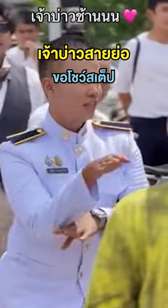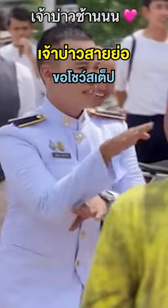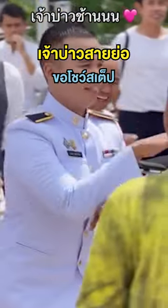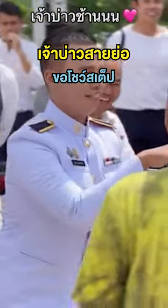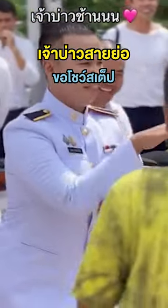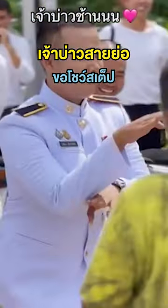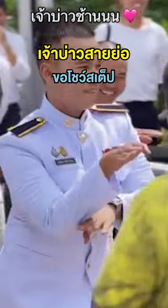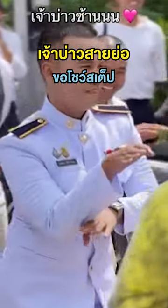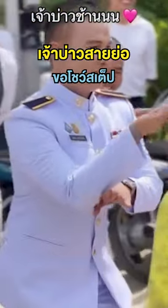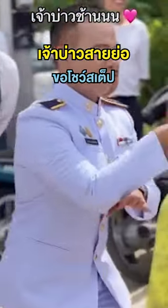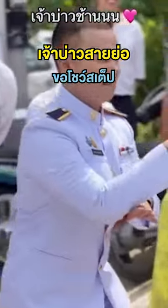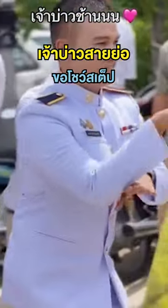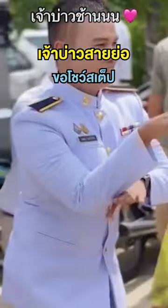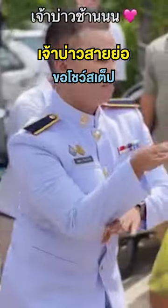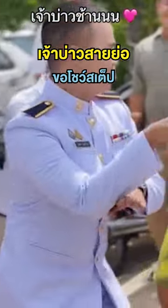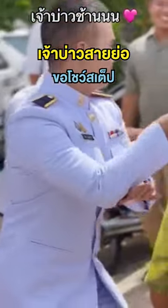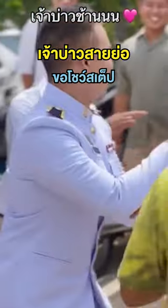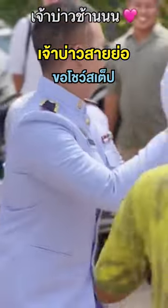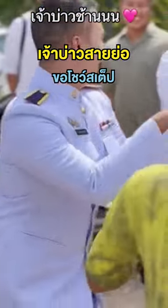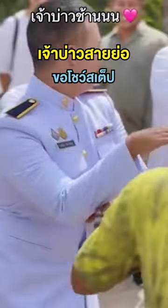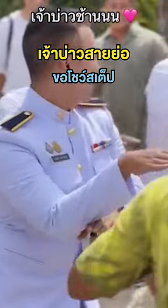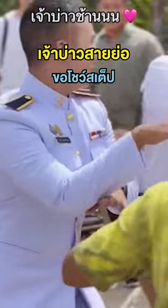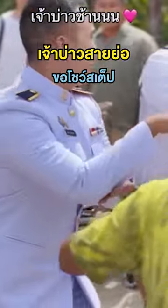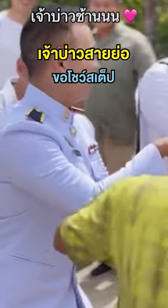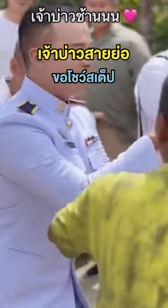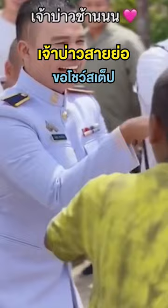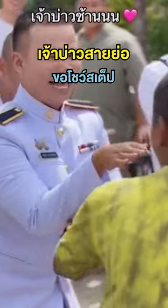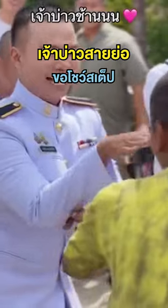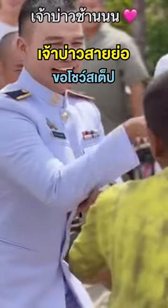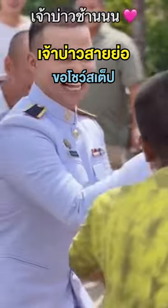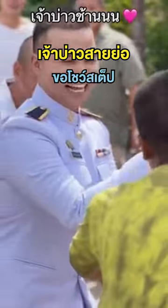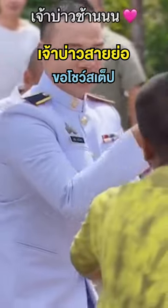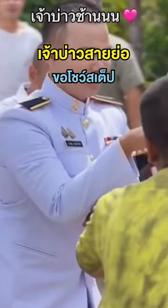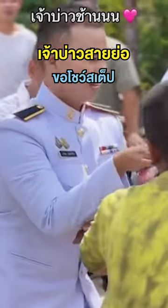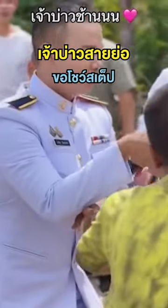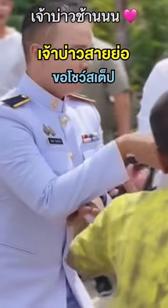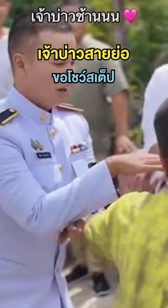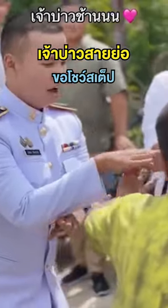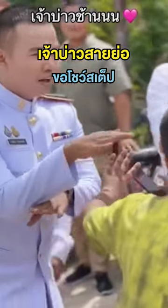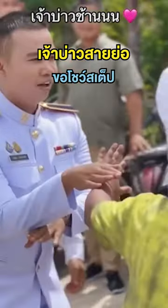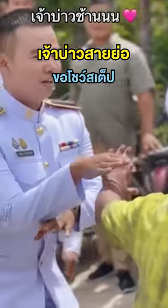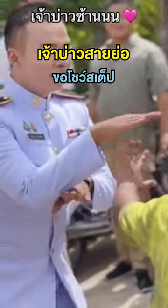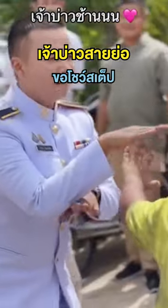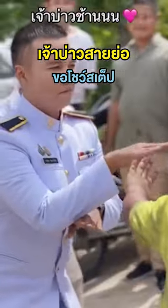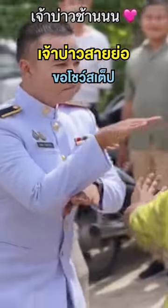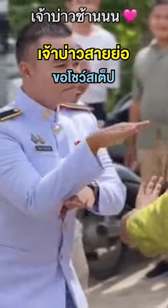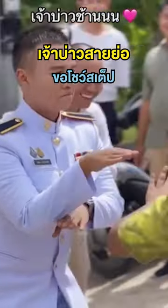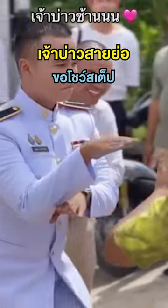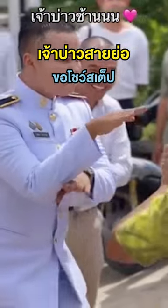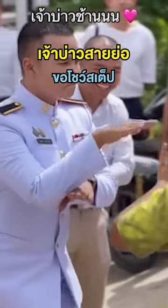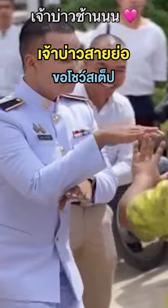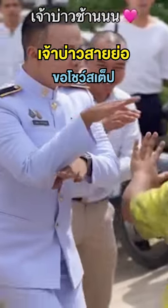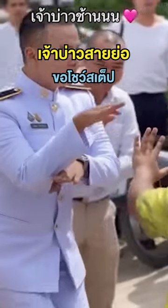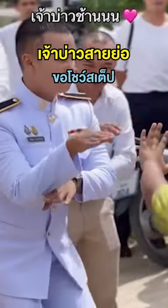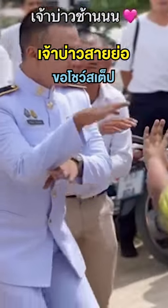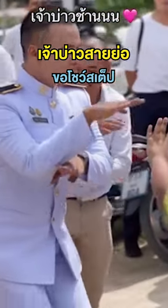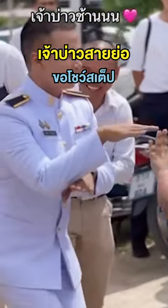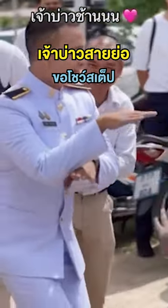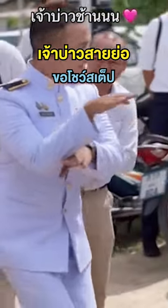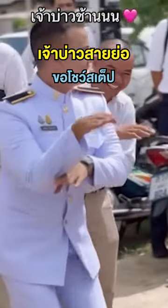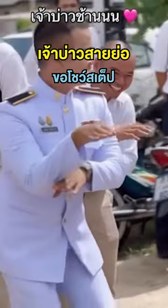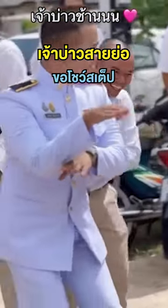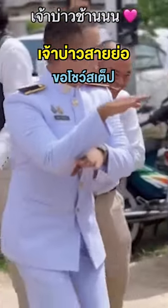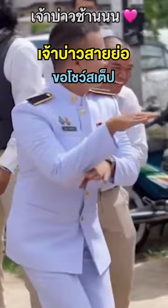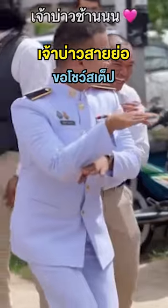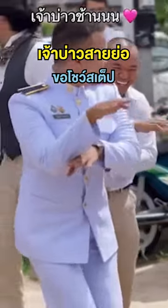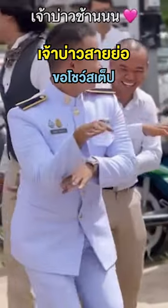าวหรือเปล่านี่คือเจ้าบ่าวแน่ใช่ไห ม ดูที่อ่ะท่าอะไรตอนนี้เพลงนี้กำลังฮิตติ๊กต็อกคุณผู้ชมเพลงเสียงนกกรงหัว